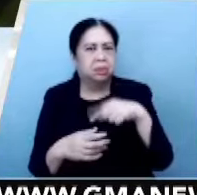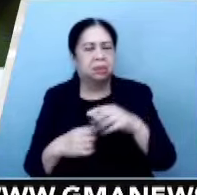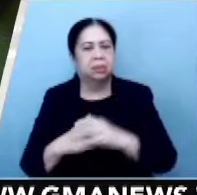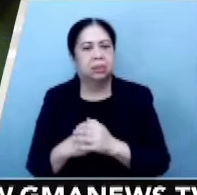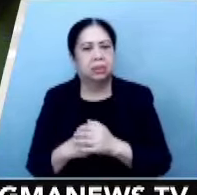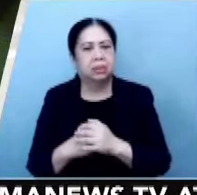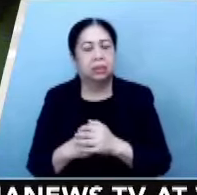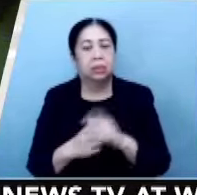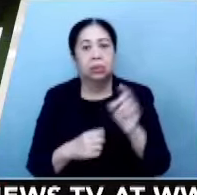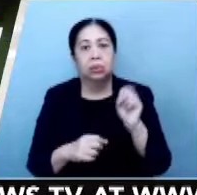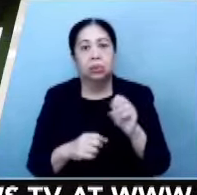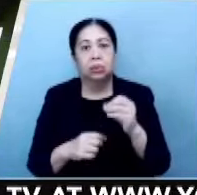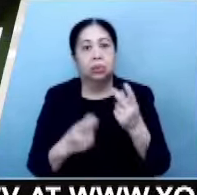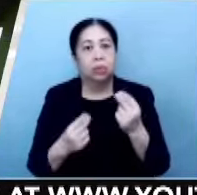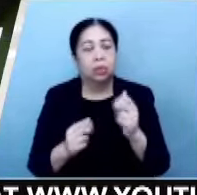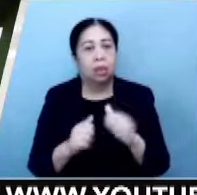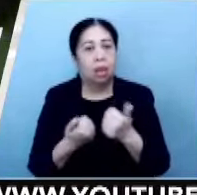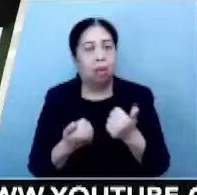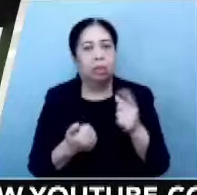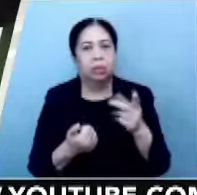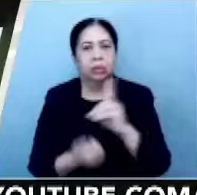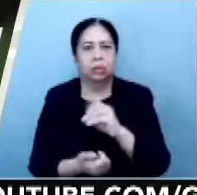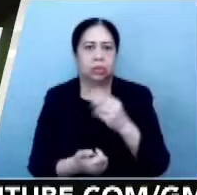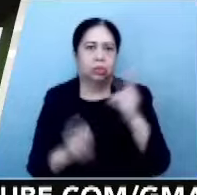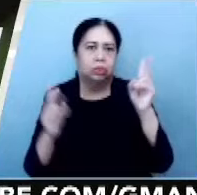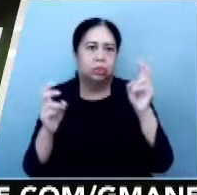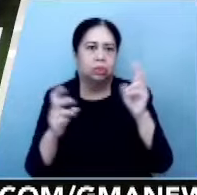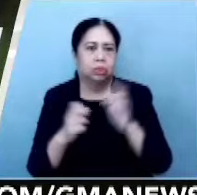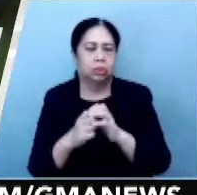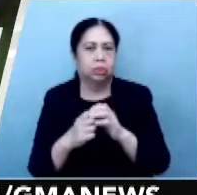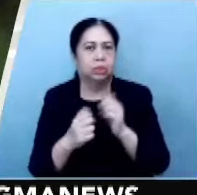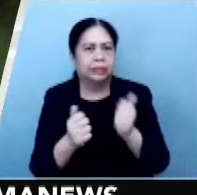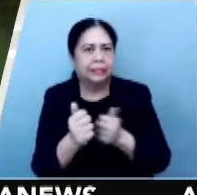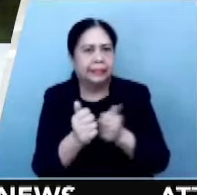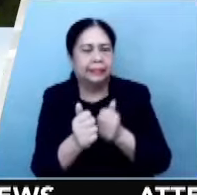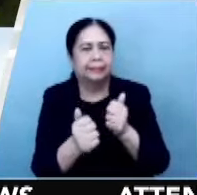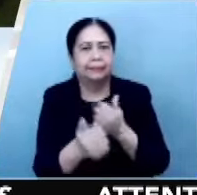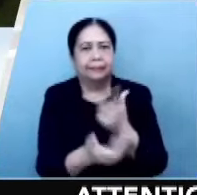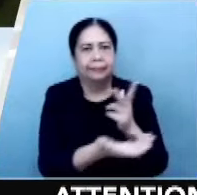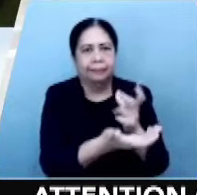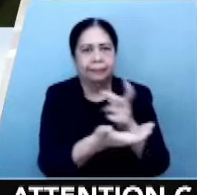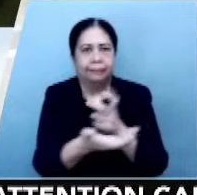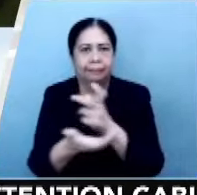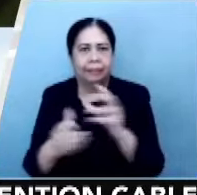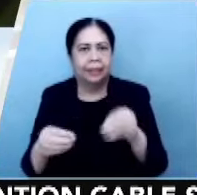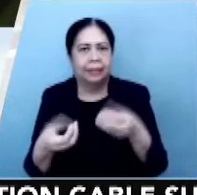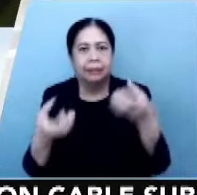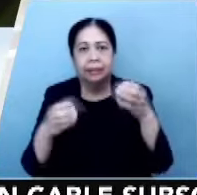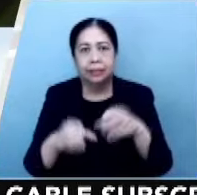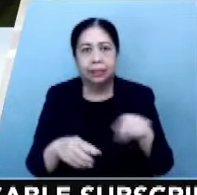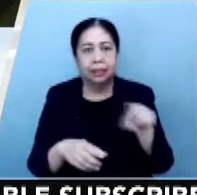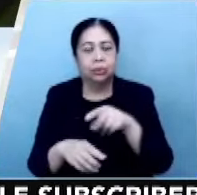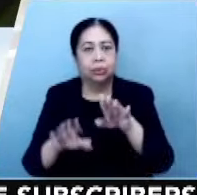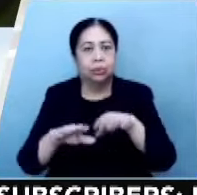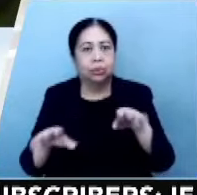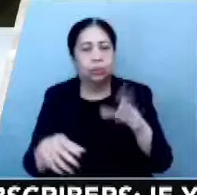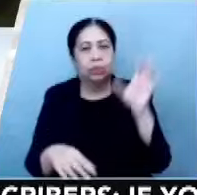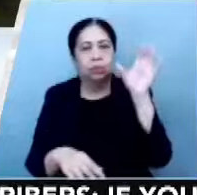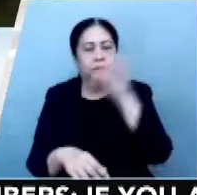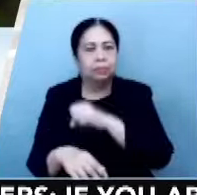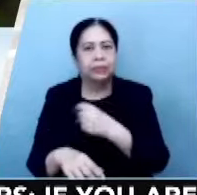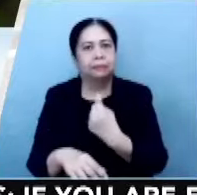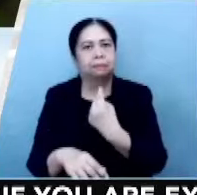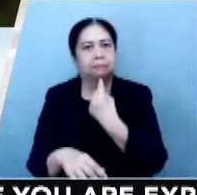nagsasagawa na raw ang Department of Health na tinatawag na catch-up immunization para mabigyan ang pagkakataon ng mga bata na miss ang kanilang schedule